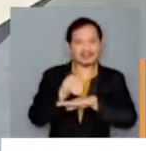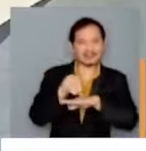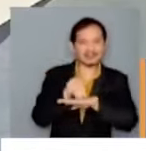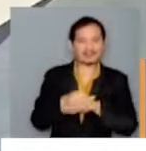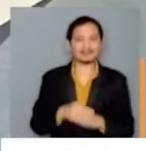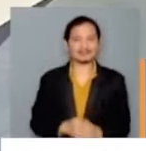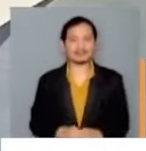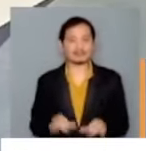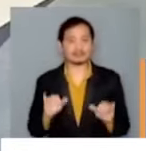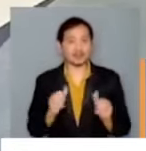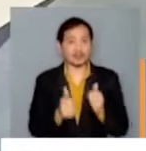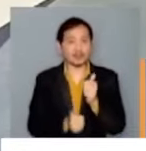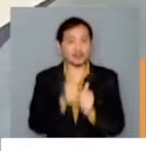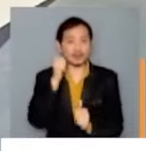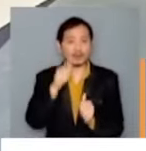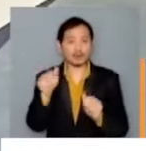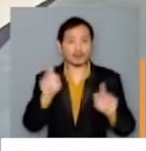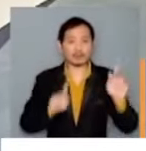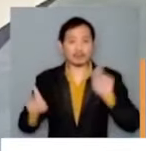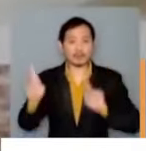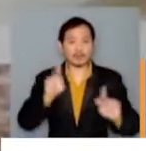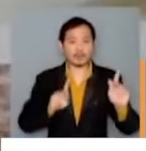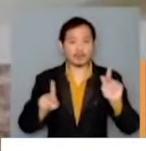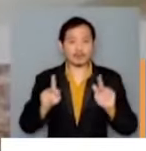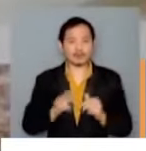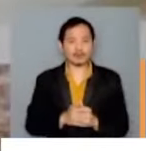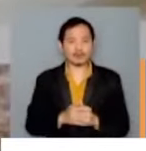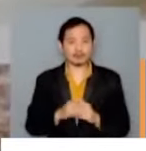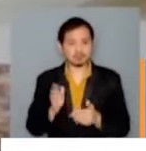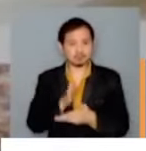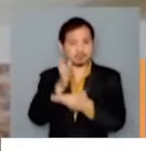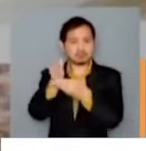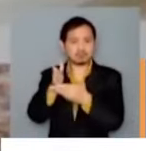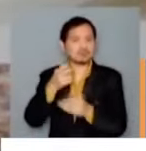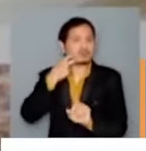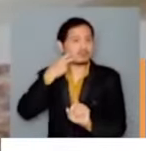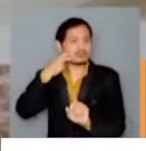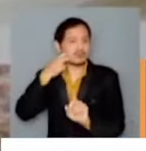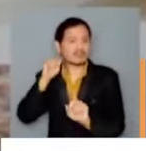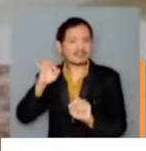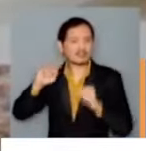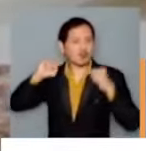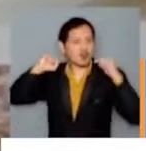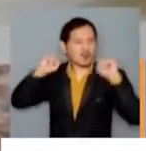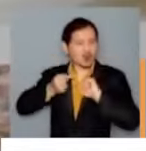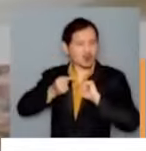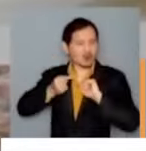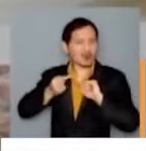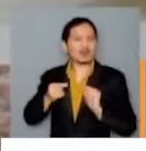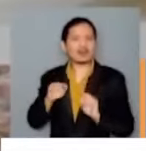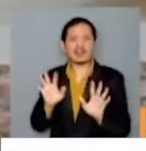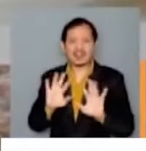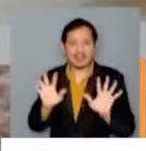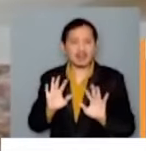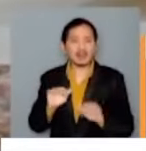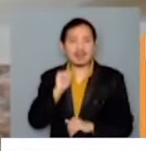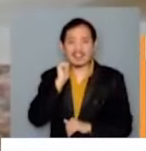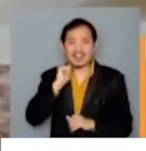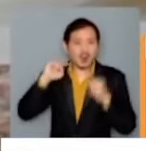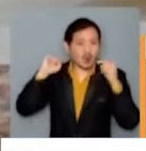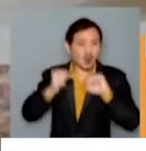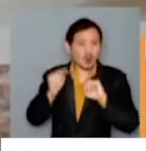pasyente pumupunta talaga po sa dental clinic pag may masakit na. Yun nga sinasabi ko, wag lang pumunta sa dental clinic pag